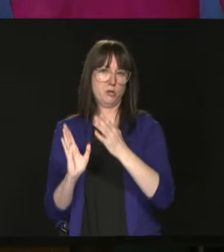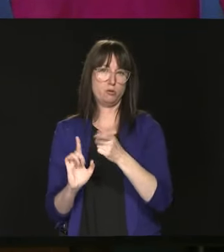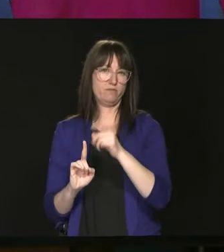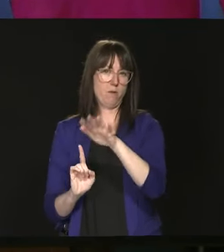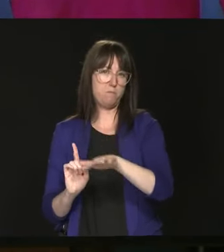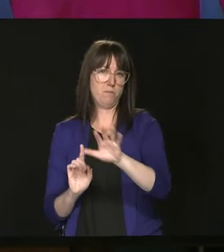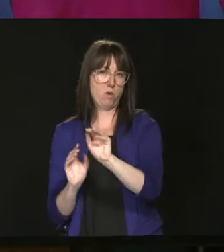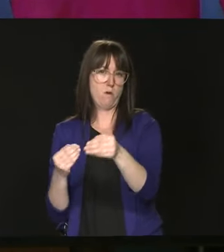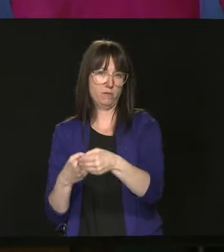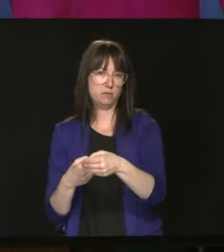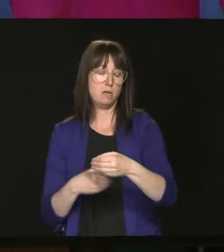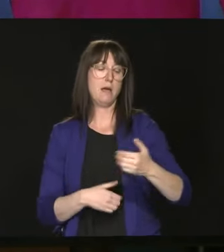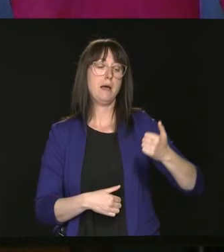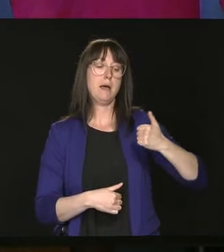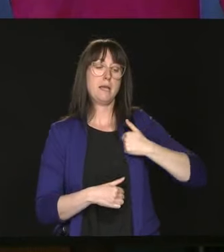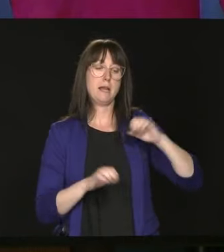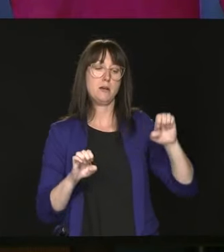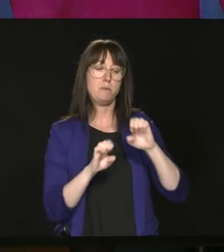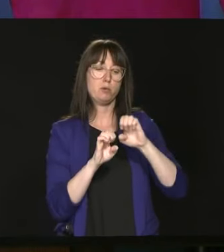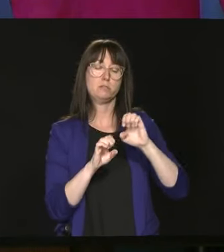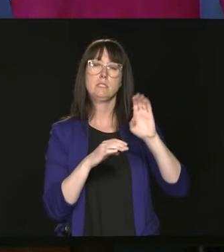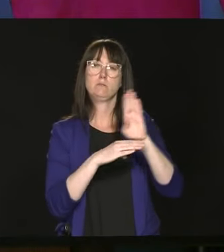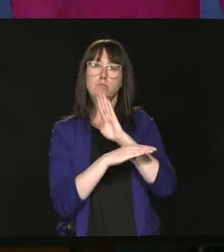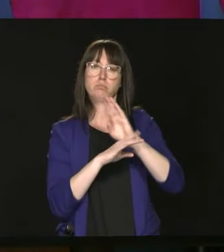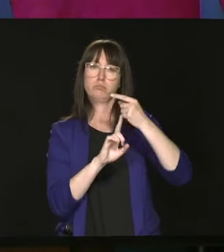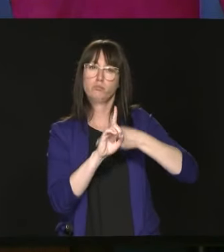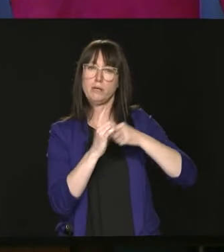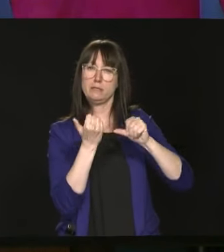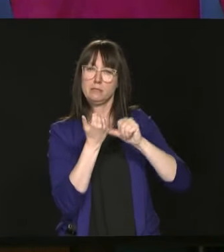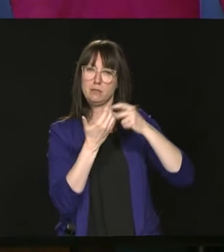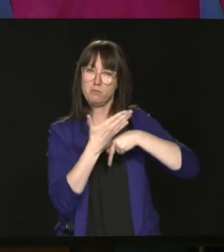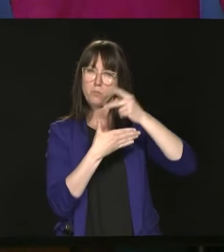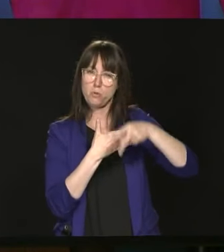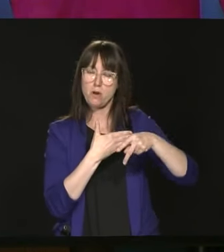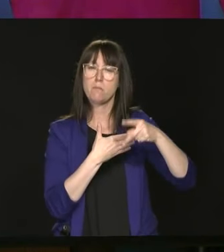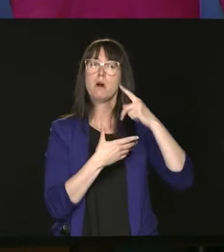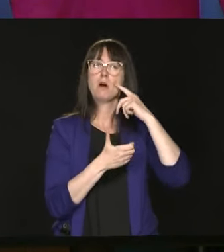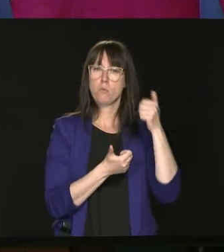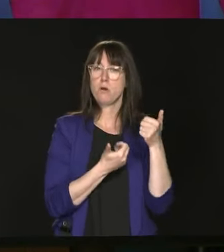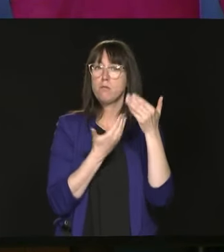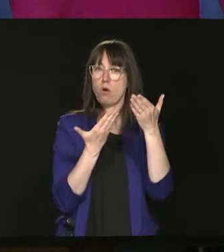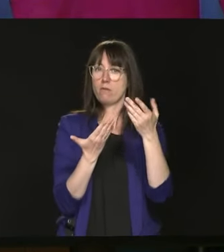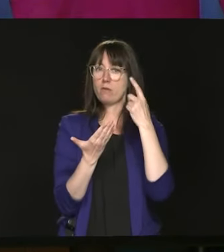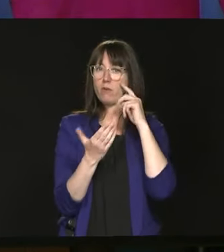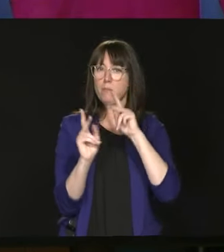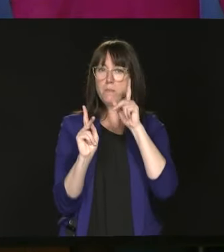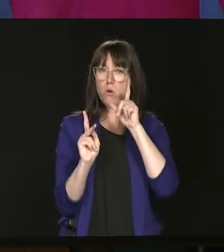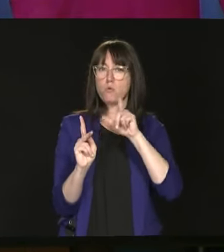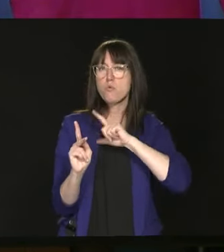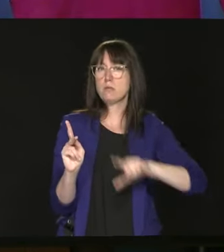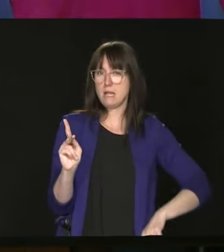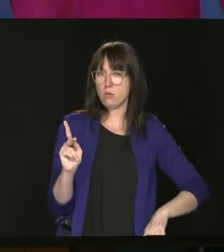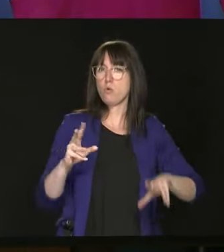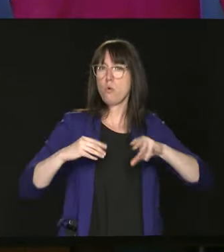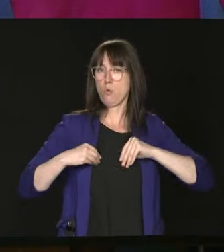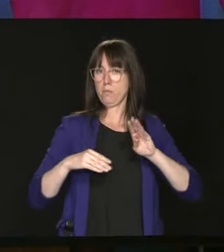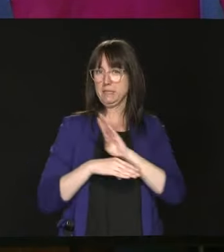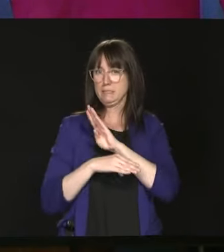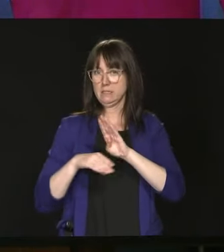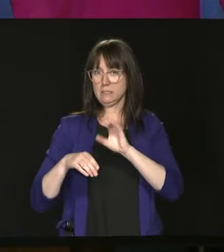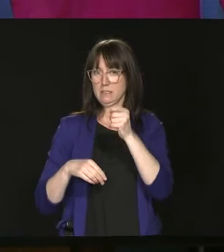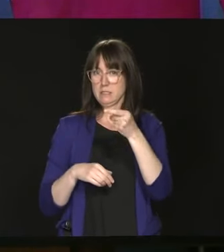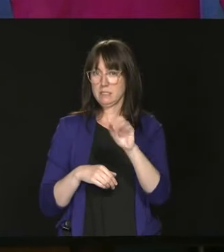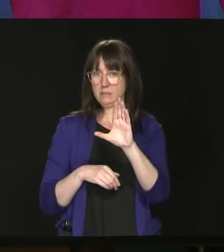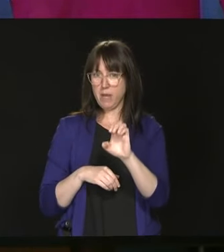propriétaires d'immeubles commerciaux dont les locataires payent moins de $50,000 de loyer par mois et qui ont